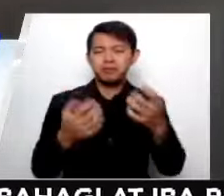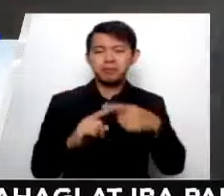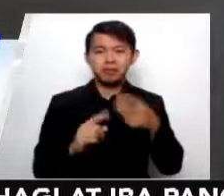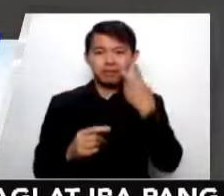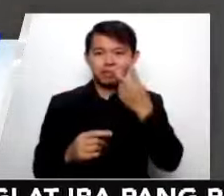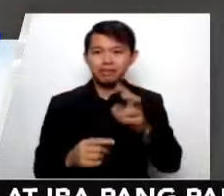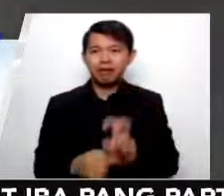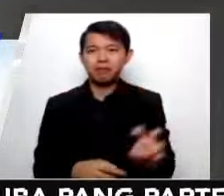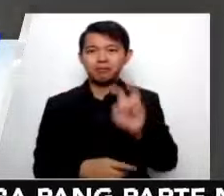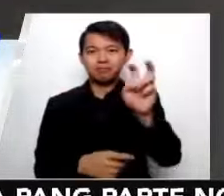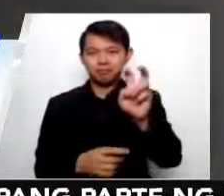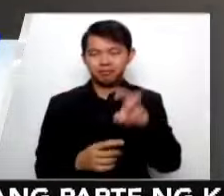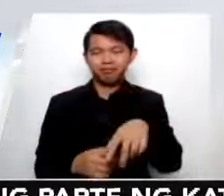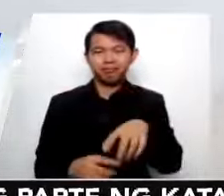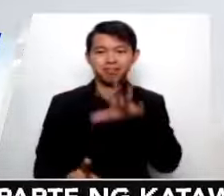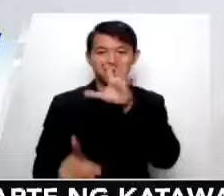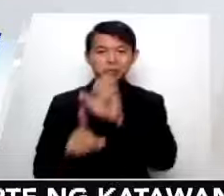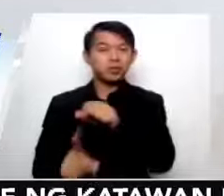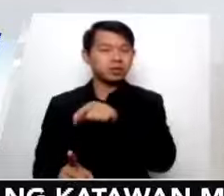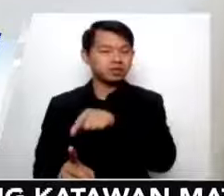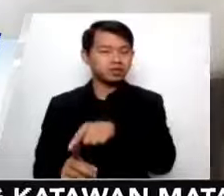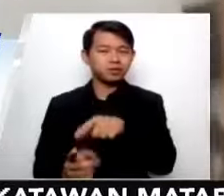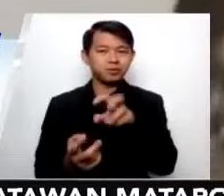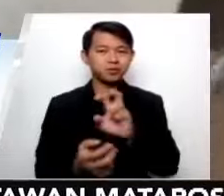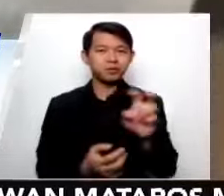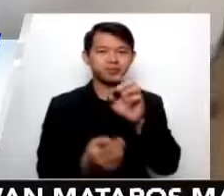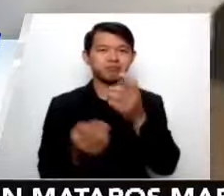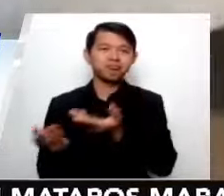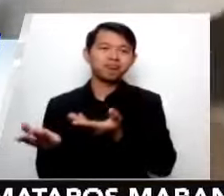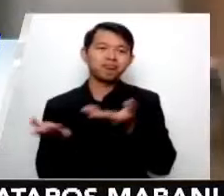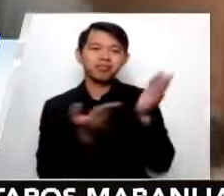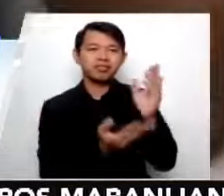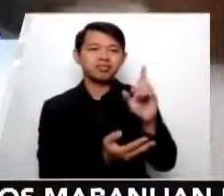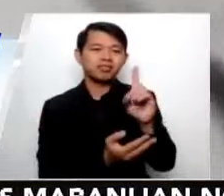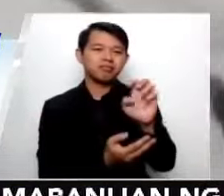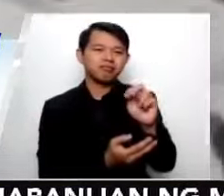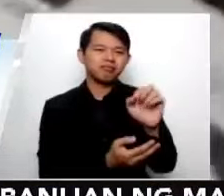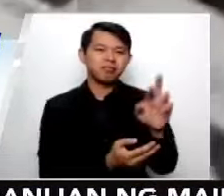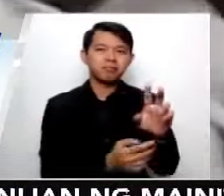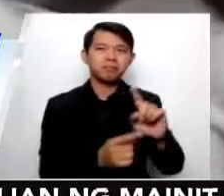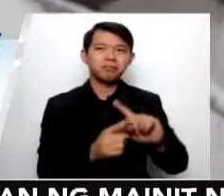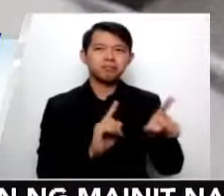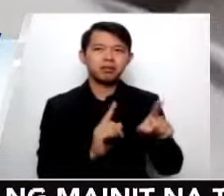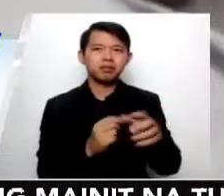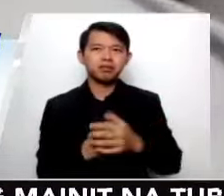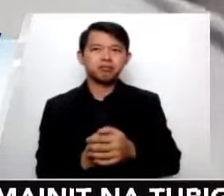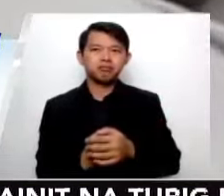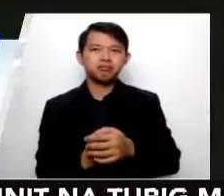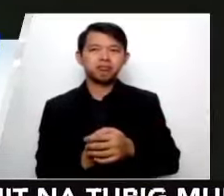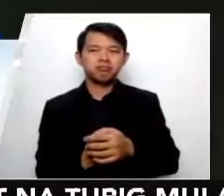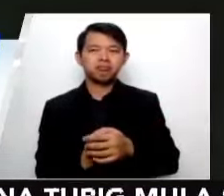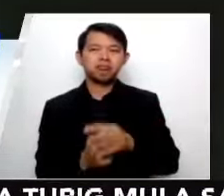na-turn over sa DNR. Yun nga lang, naging kapalit ng kabayanihan ni Z ang kanyang buhay.